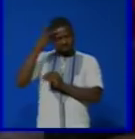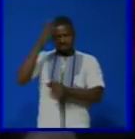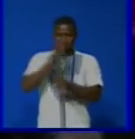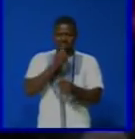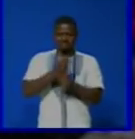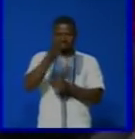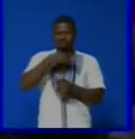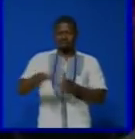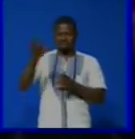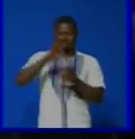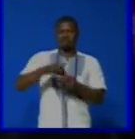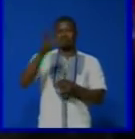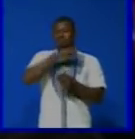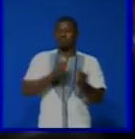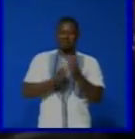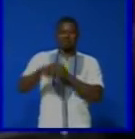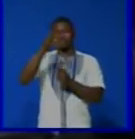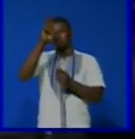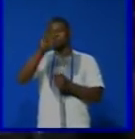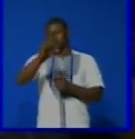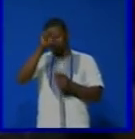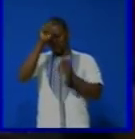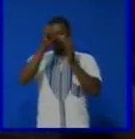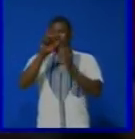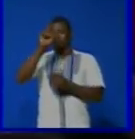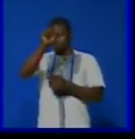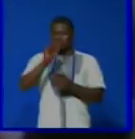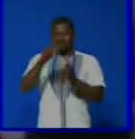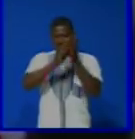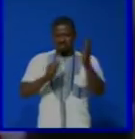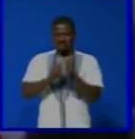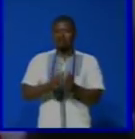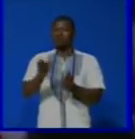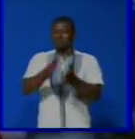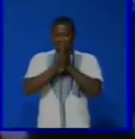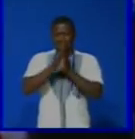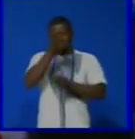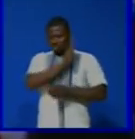de 20 points de moins. Il demande aux Brésiliens de faire face à l'extrême droite.